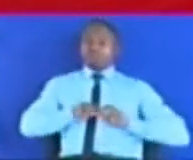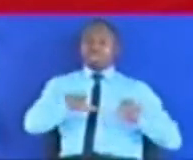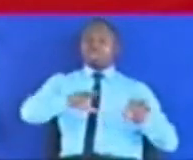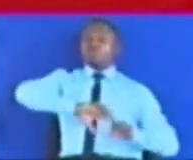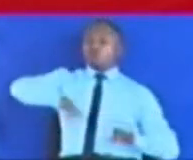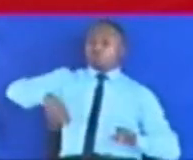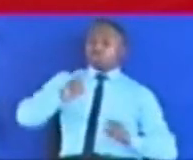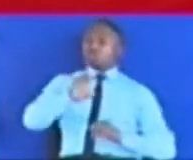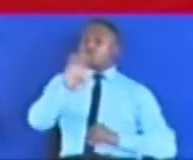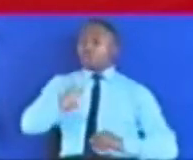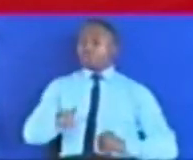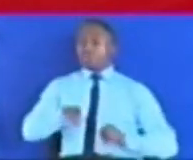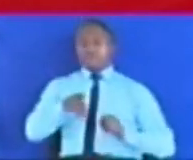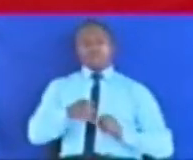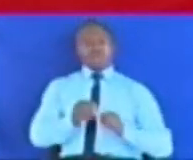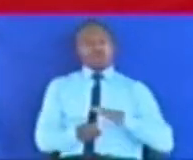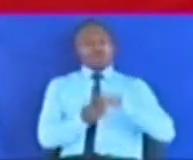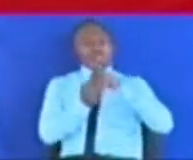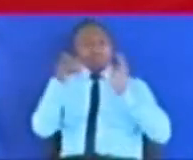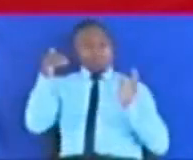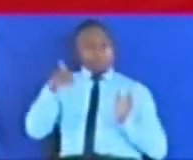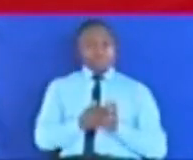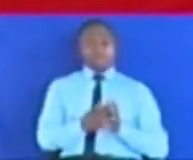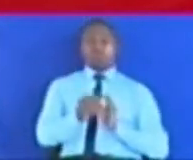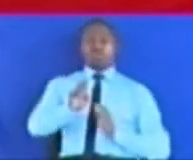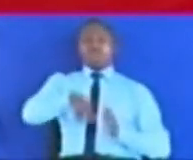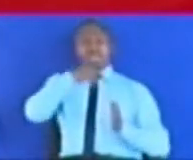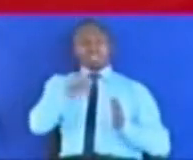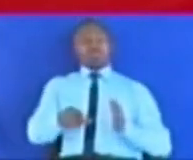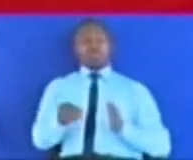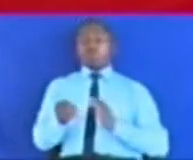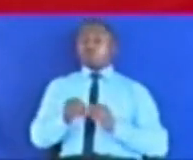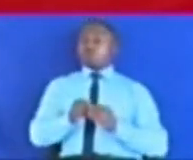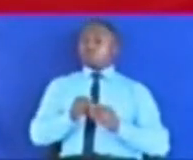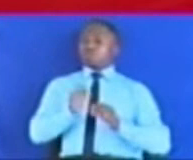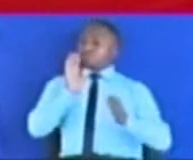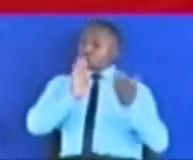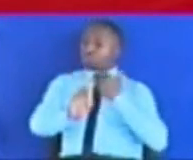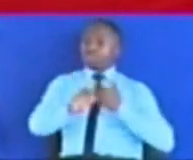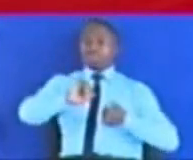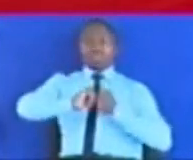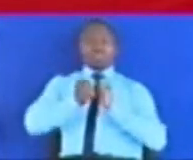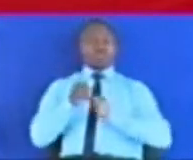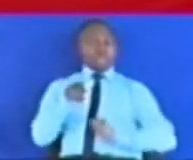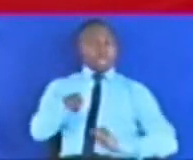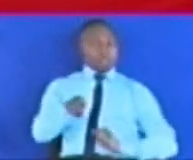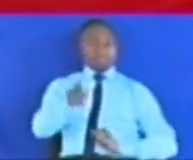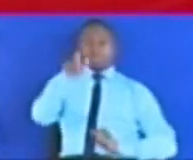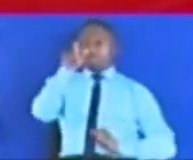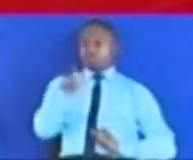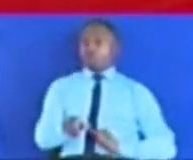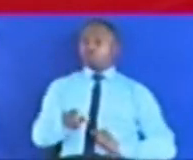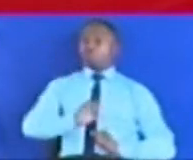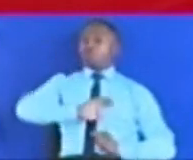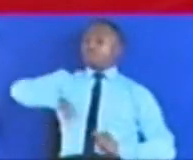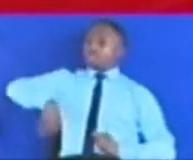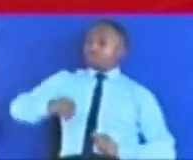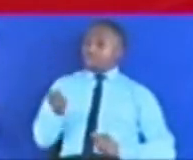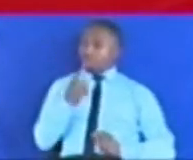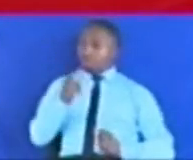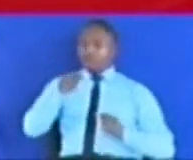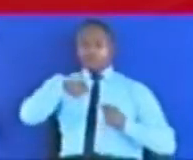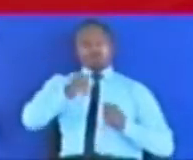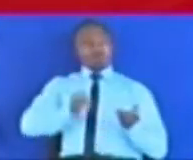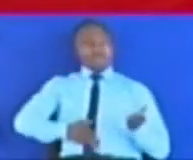huo nani anaufadhili mpaka kiasi kwamba tushinde kukomesha swala hili? Sasa watu wanaiba dawa, leo tunaenda